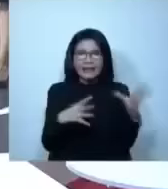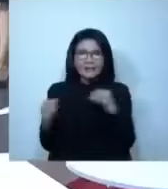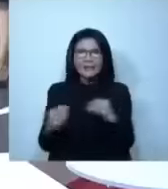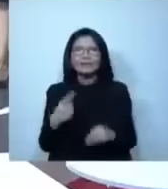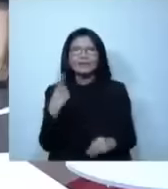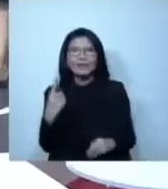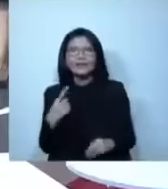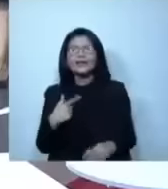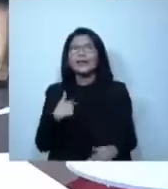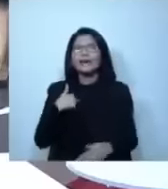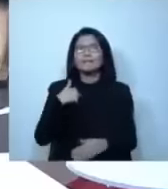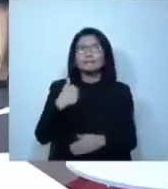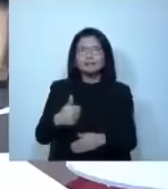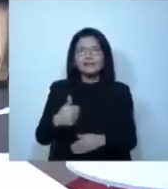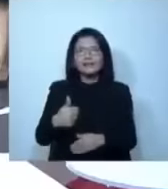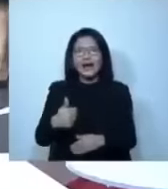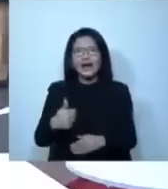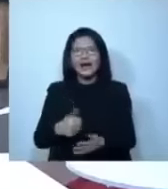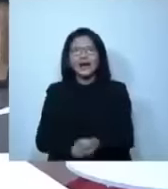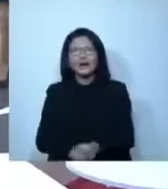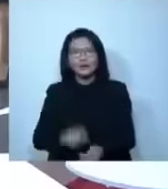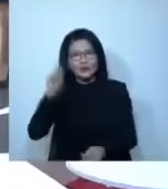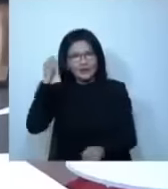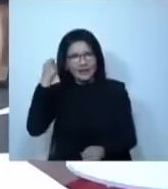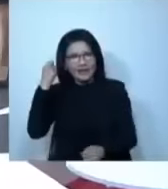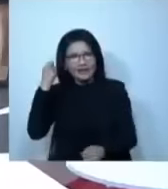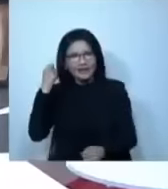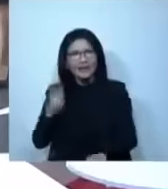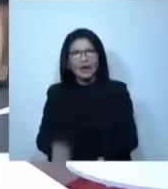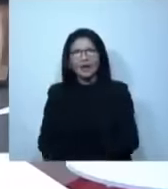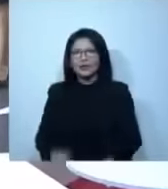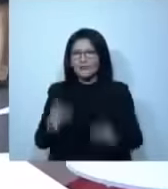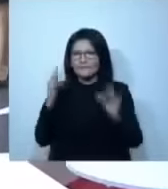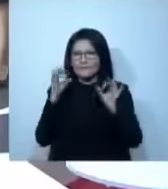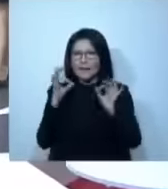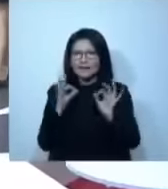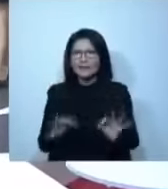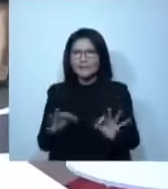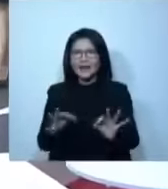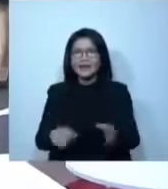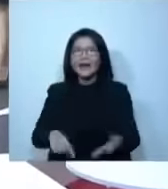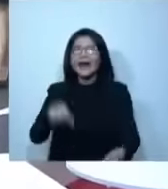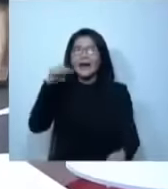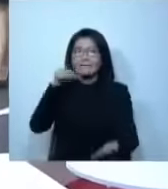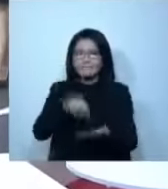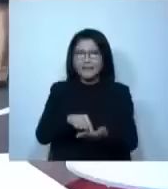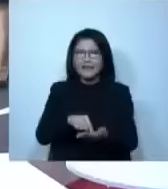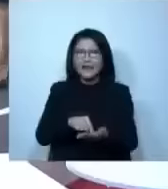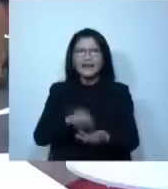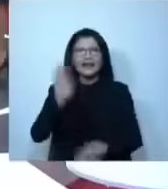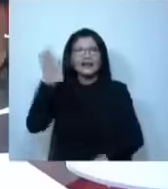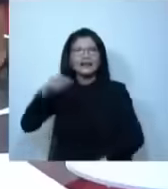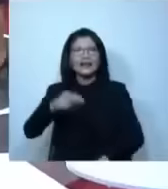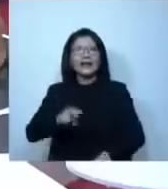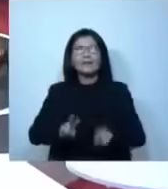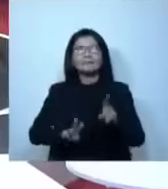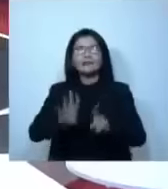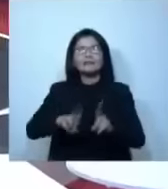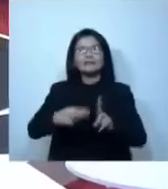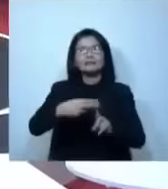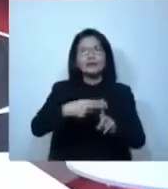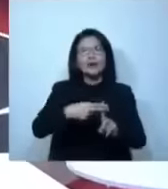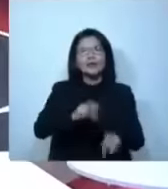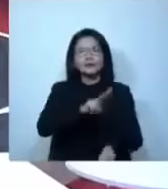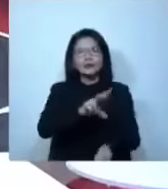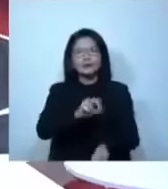ini mampu menjadi referensi Anda untuk memantapkan pilihan Anda pada 14 Februari